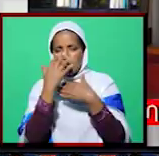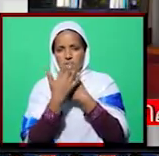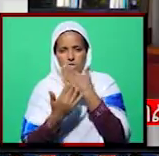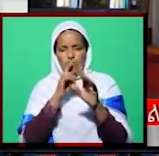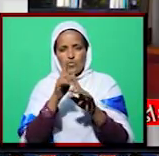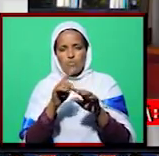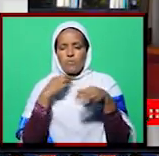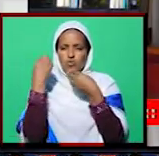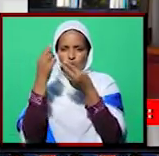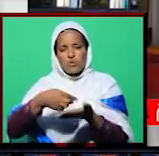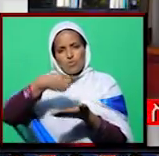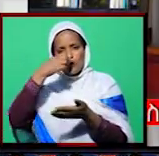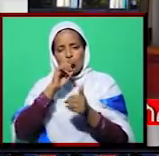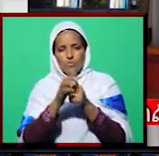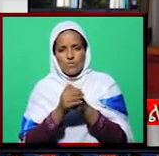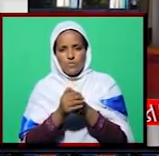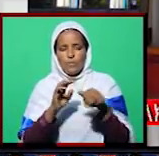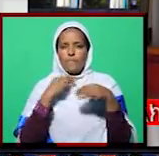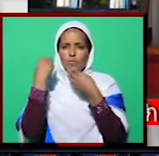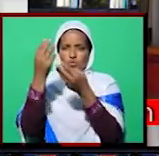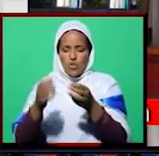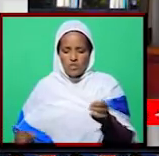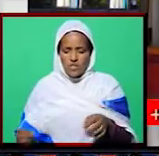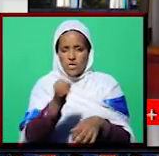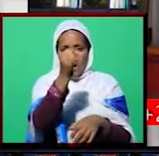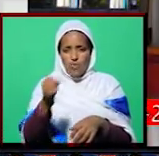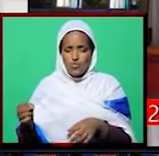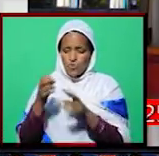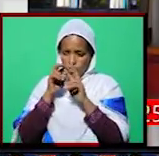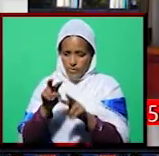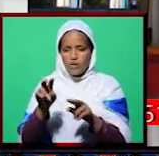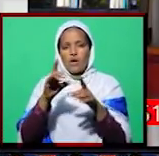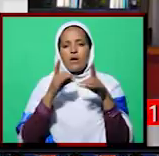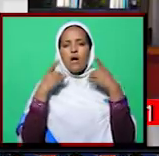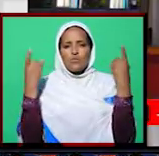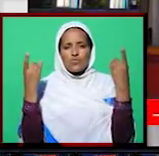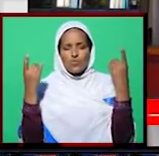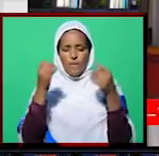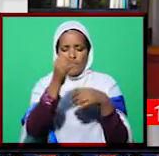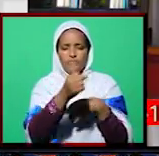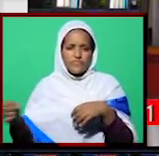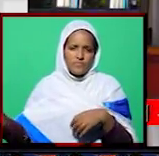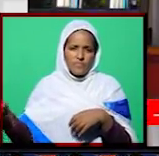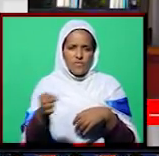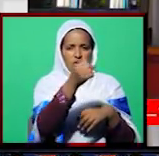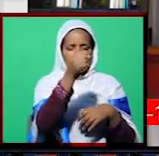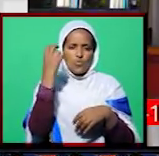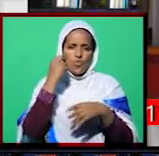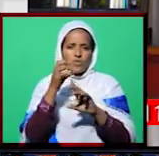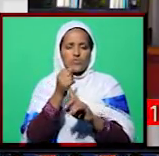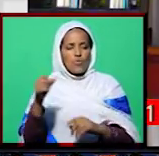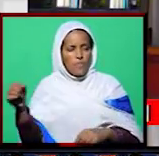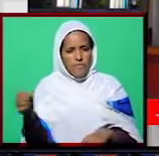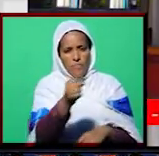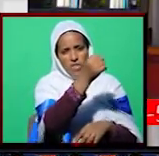ነው። አማናዊስ የአምላክ ስጋና ደም መስዋዕተ ቁርባኑ ነው። መስዋዕተ ዕጣኑ ስንመለከት ሊቅ ካህኑ በማዕጠንተ ወርቅ